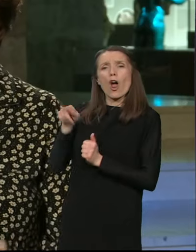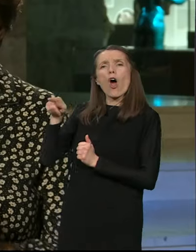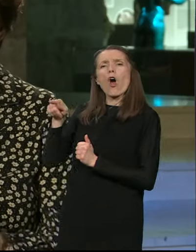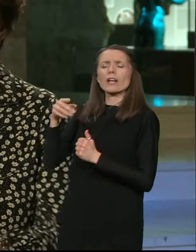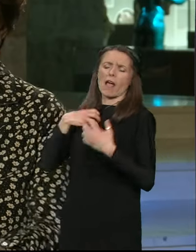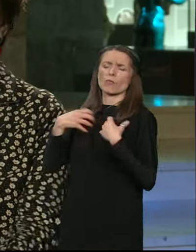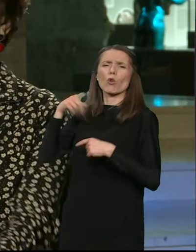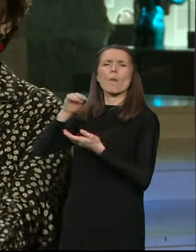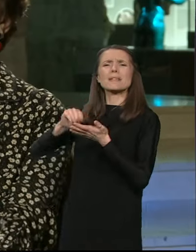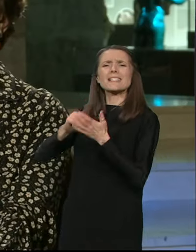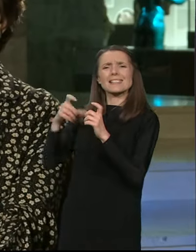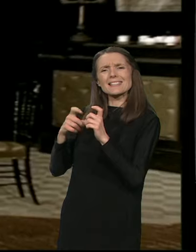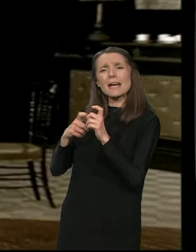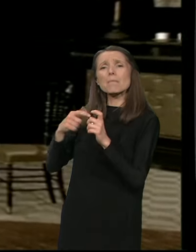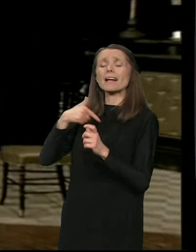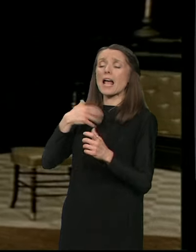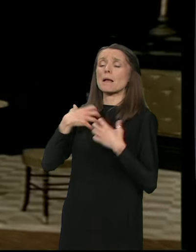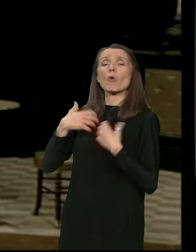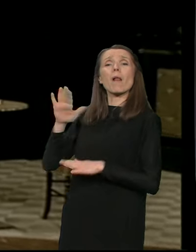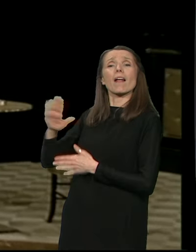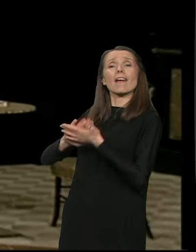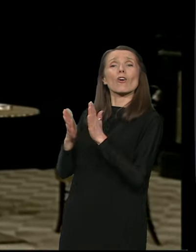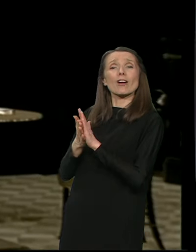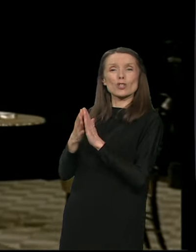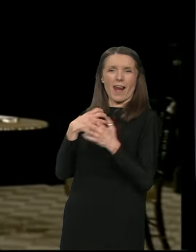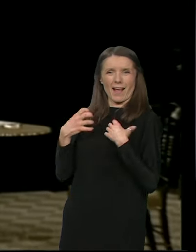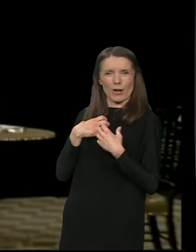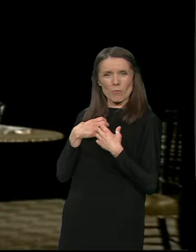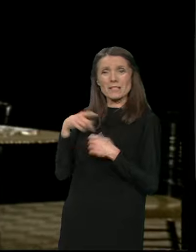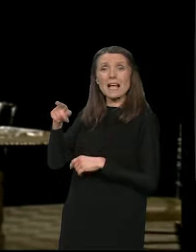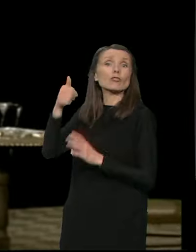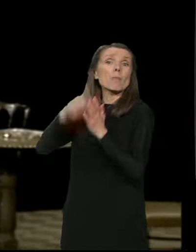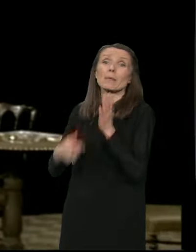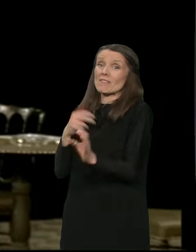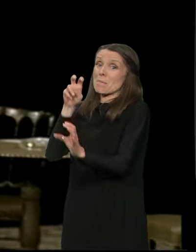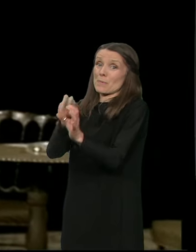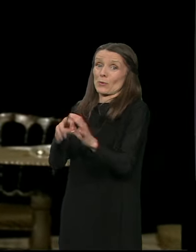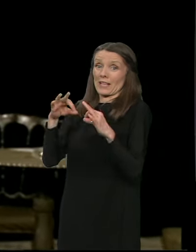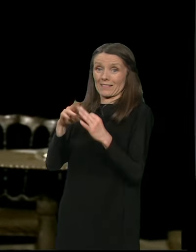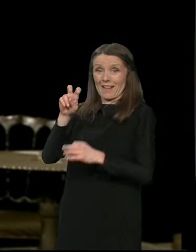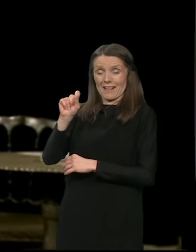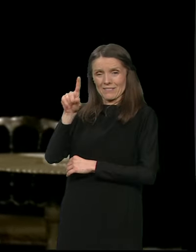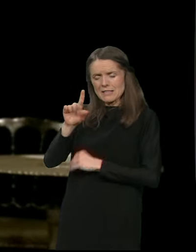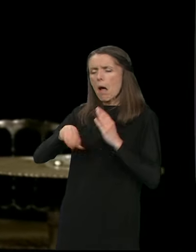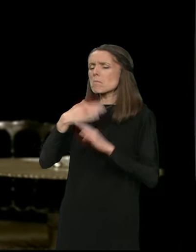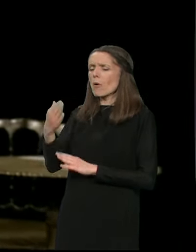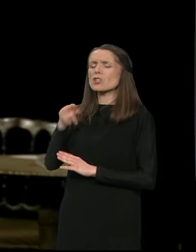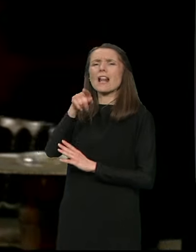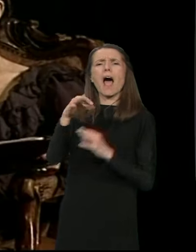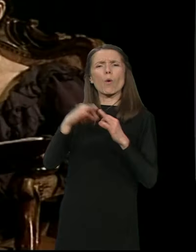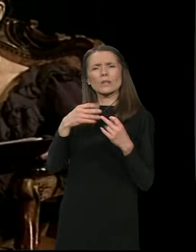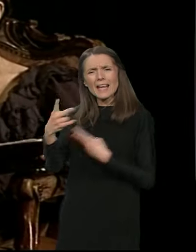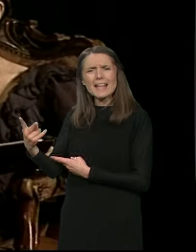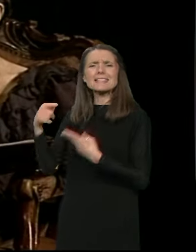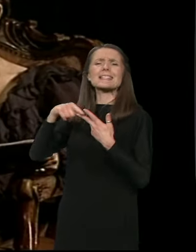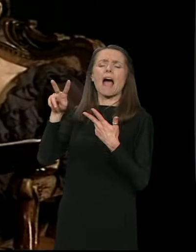njegovu ženu, glumicu Siri von Essen. I to je bila prva predstava koju sam kod njih igrala. Kasnije audijencija i vernisaž i